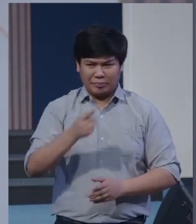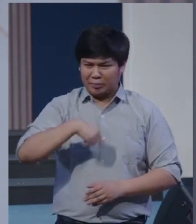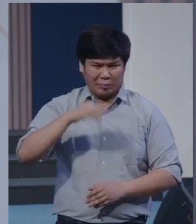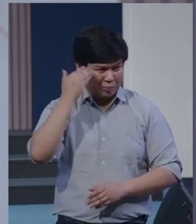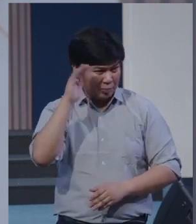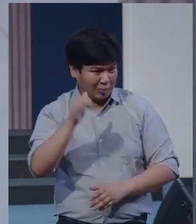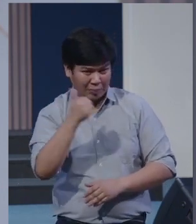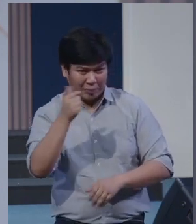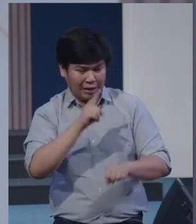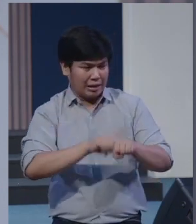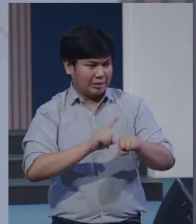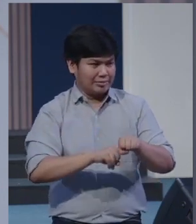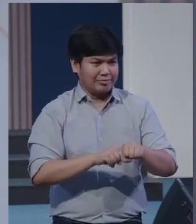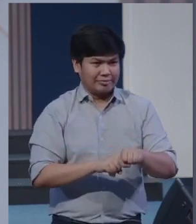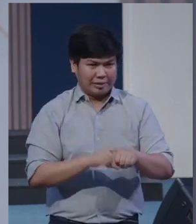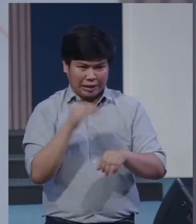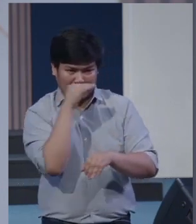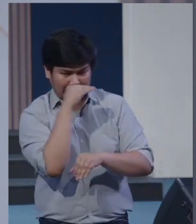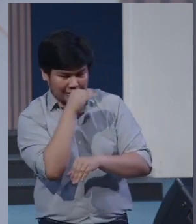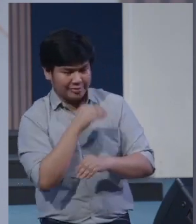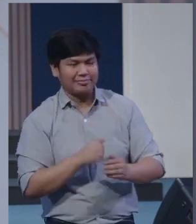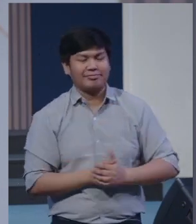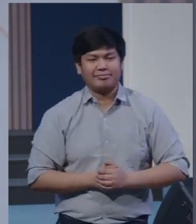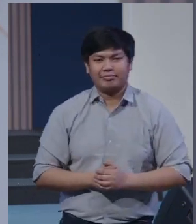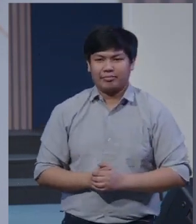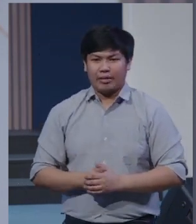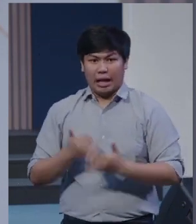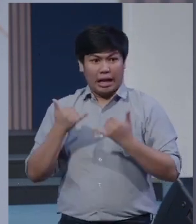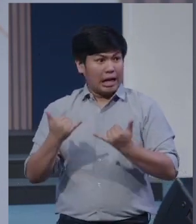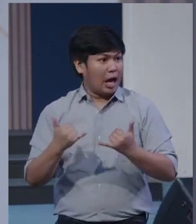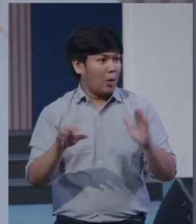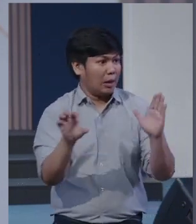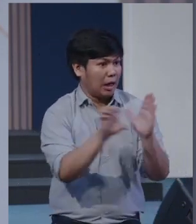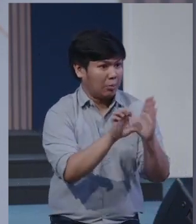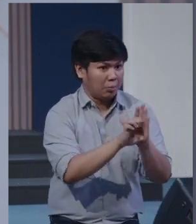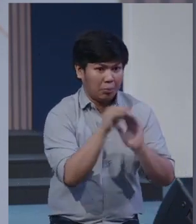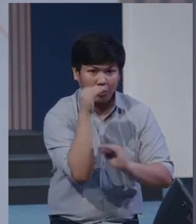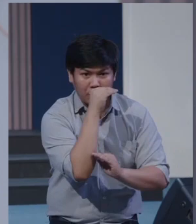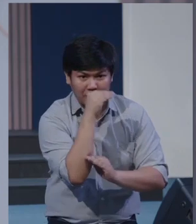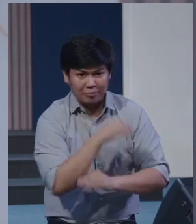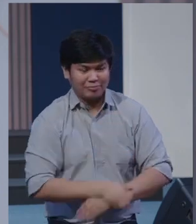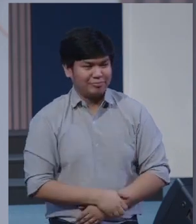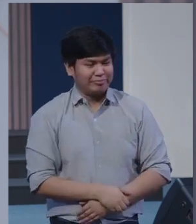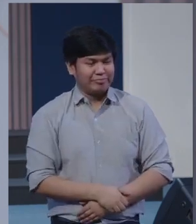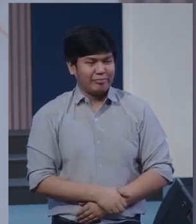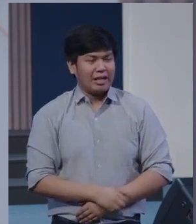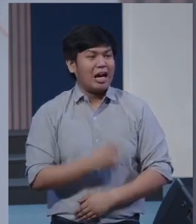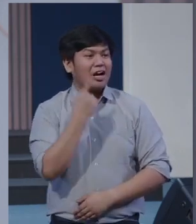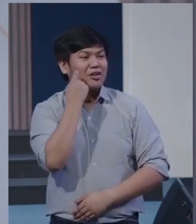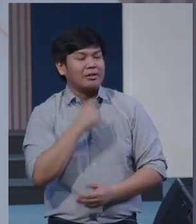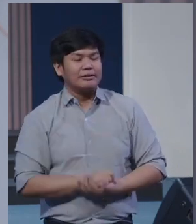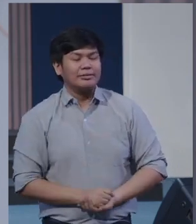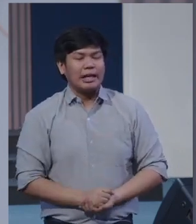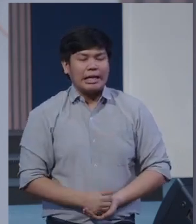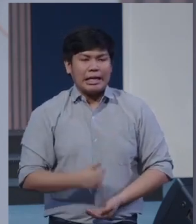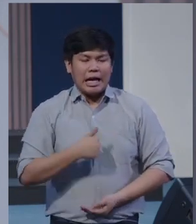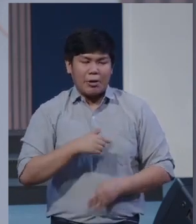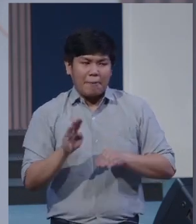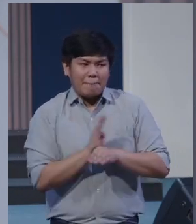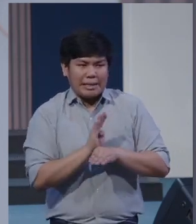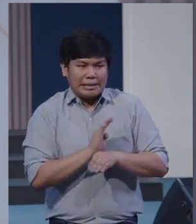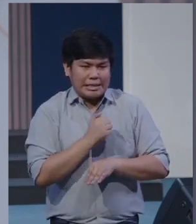minsan na pagsisinungaling na no Halimbawa sabi niya kanina I'm